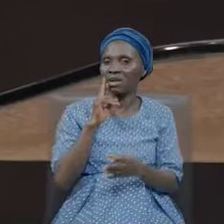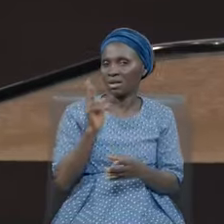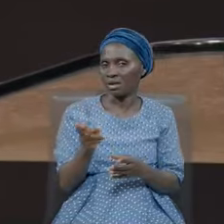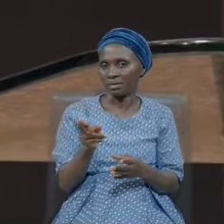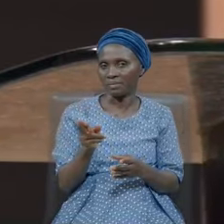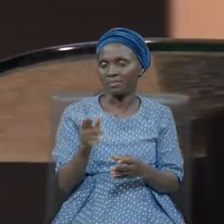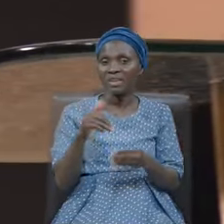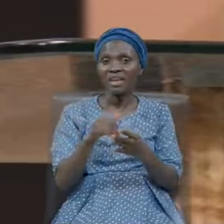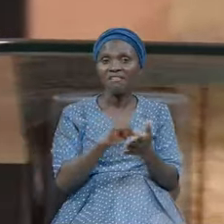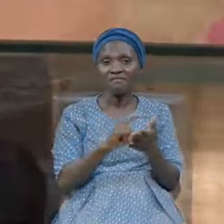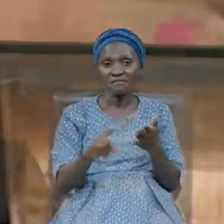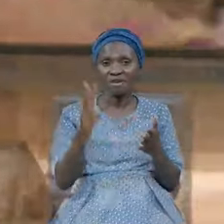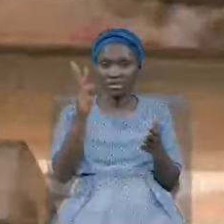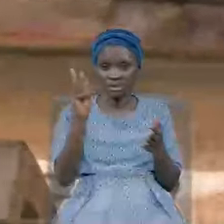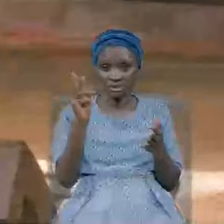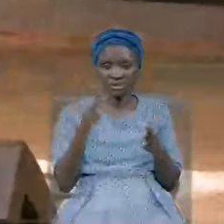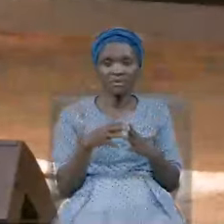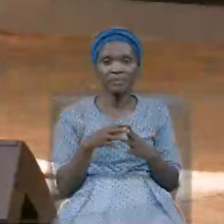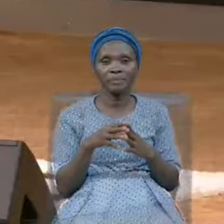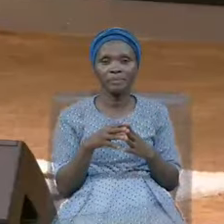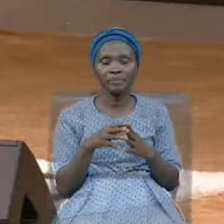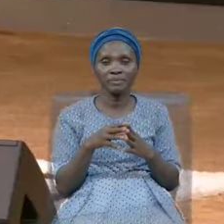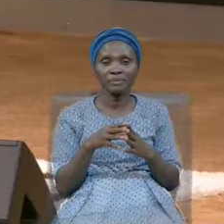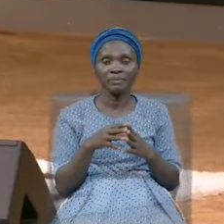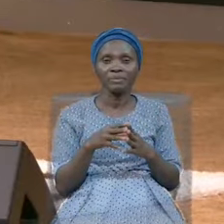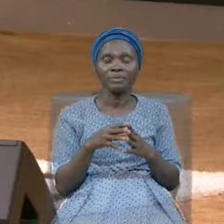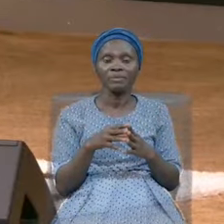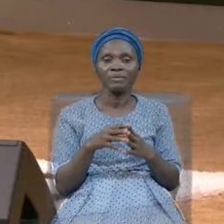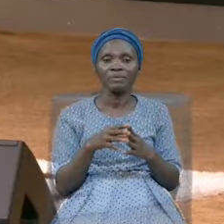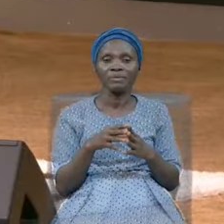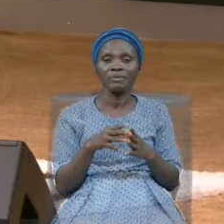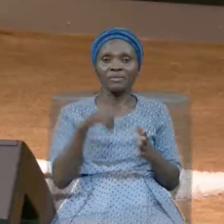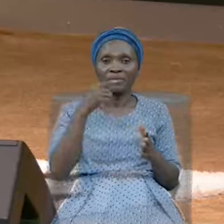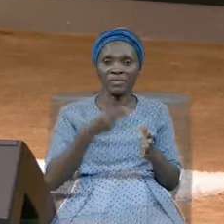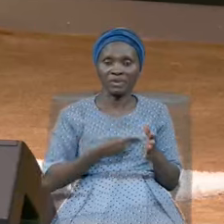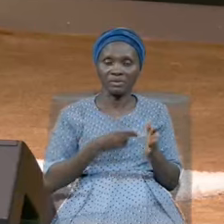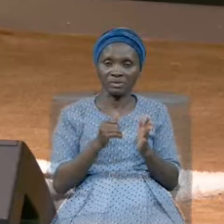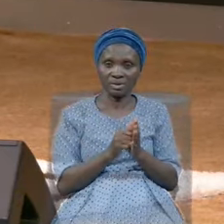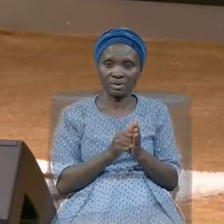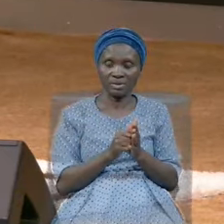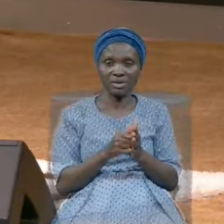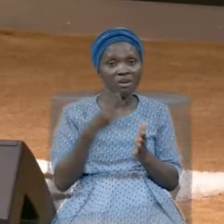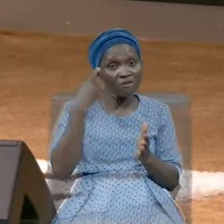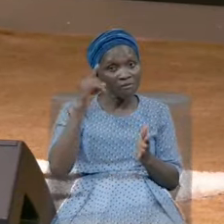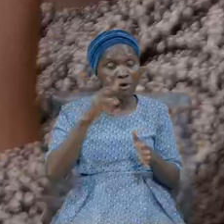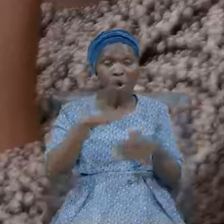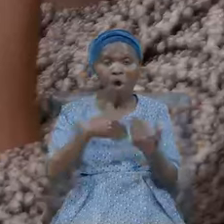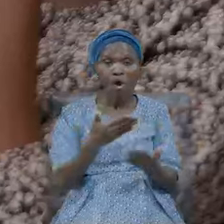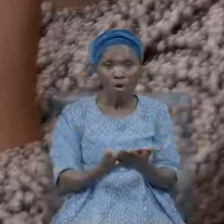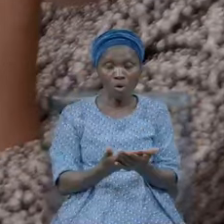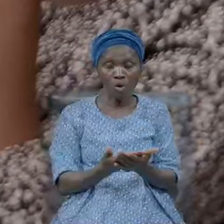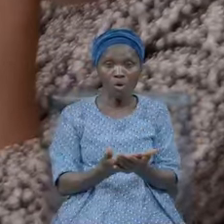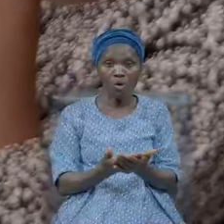L'amour du Père n'est point en elle. Verset 16 dit, car tout ce qui